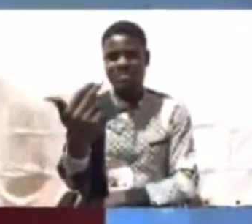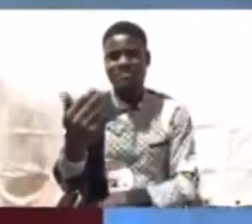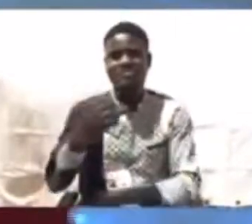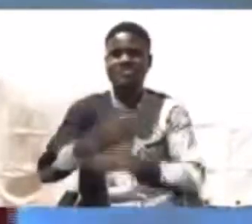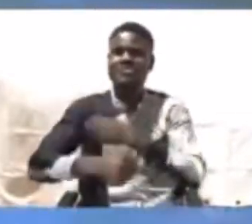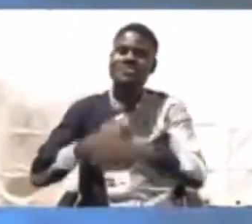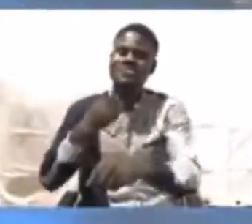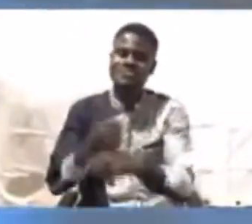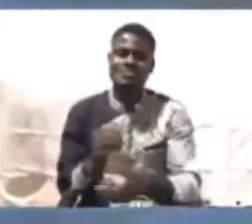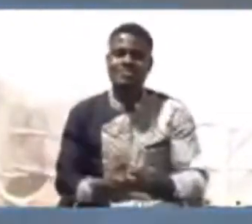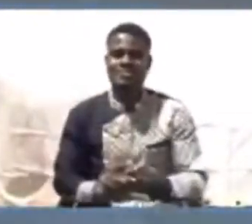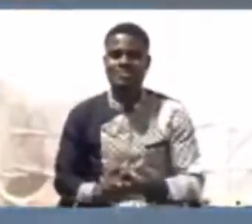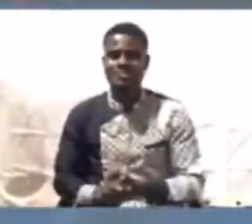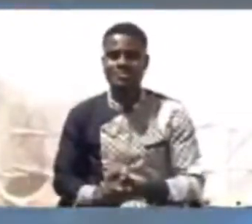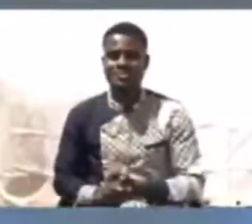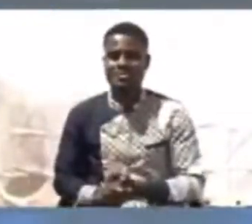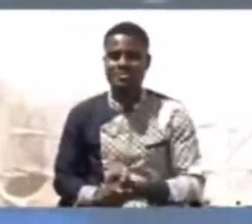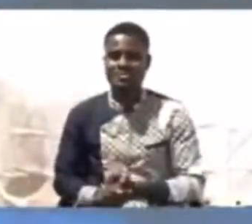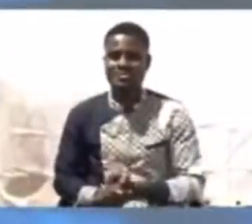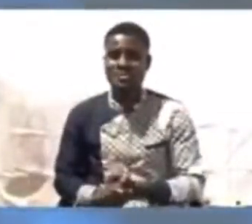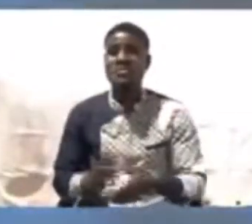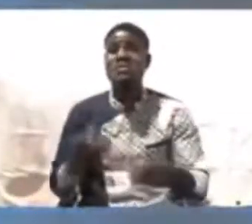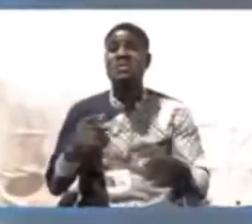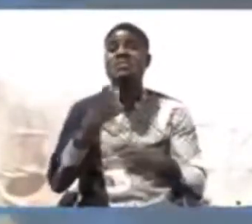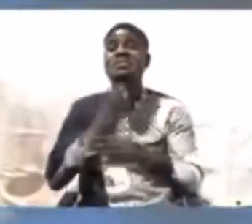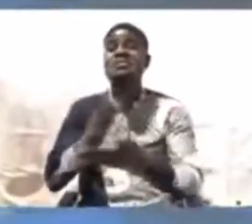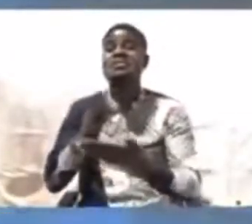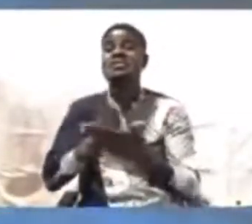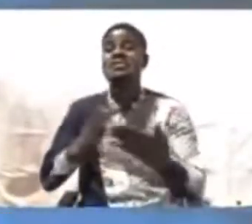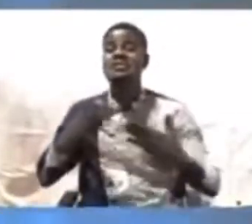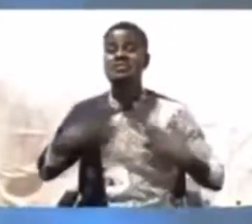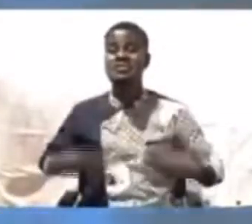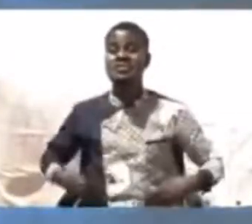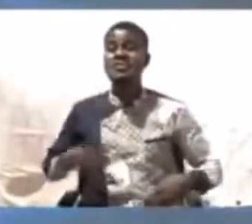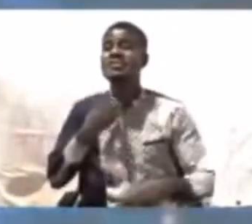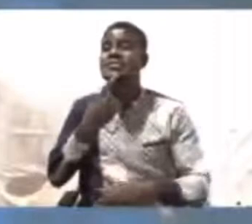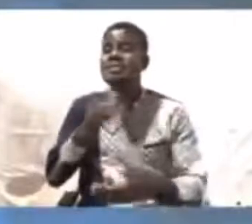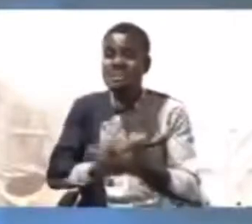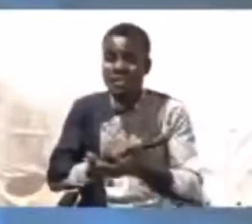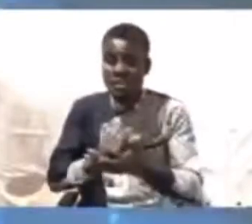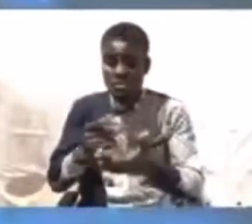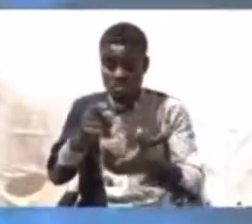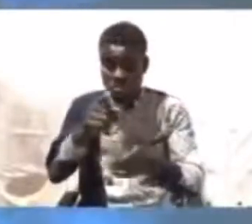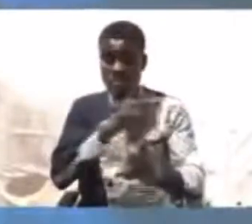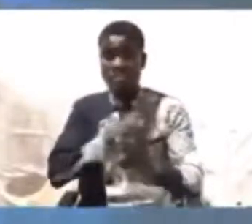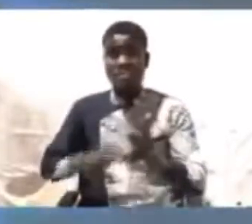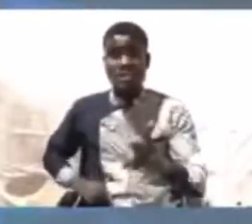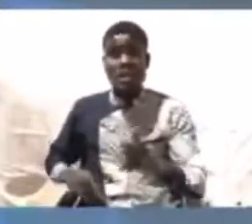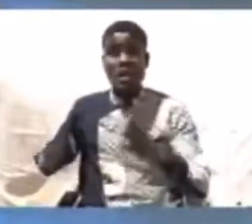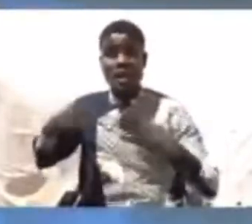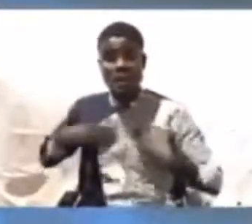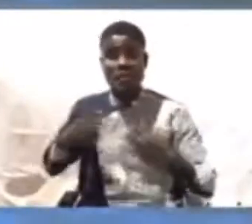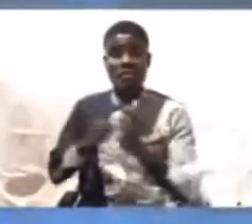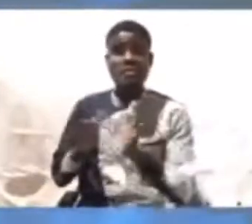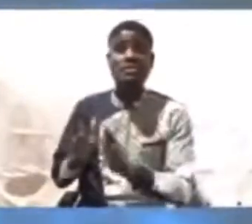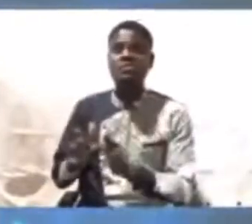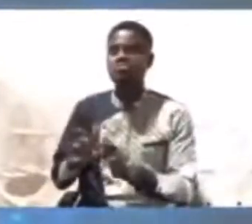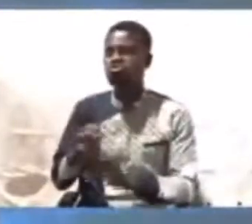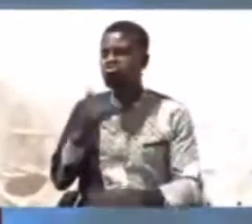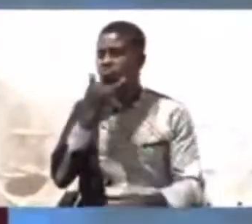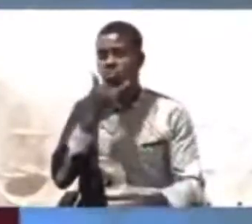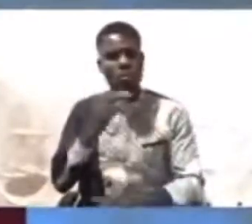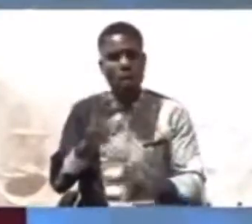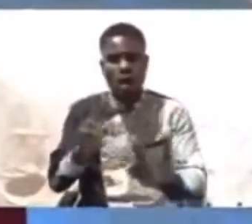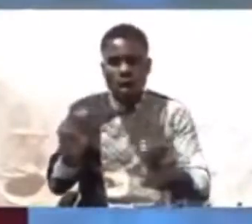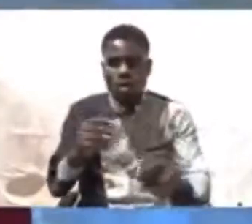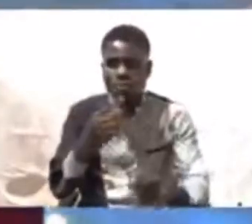uko udu huma Kristo watu huwa gwa or dadao. To me be na niwo se o jina mu